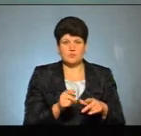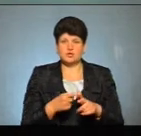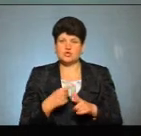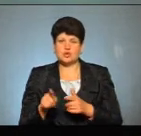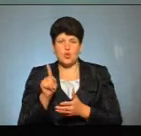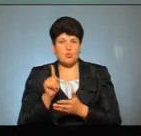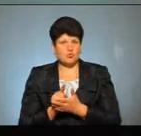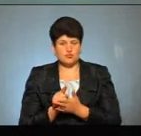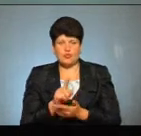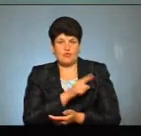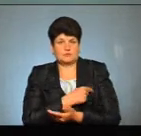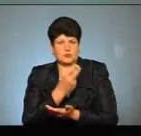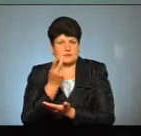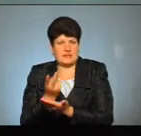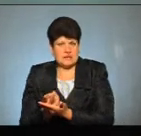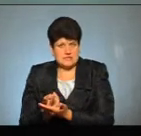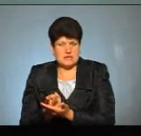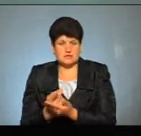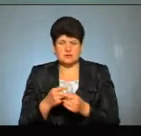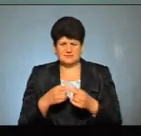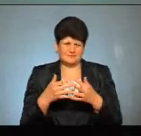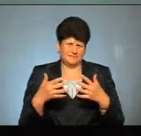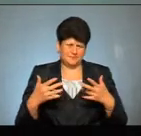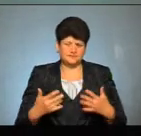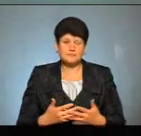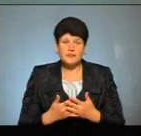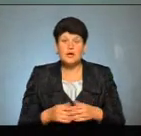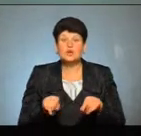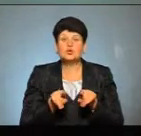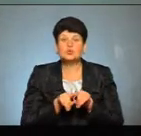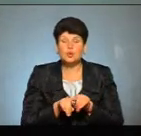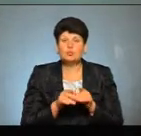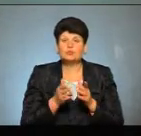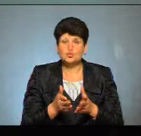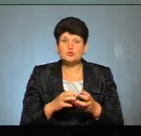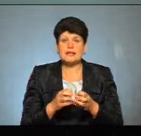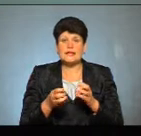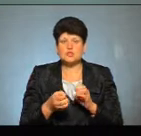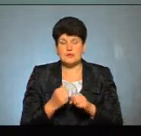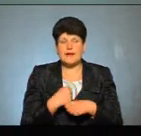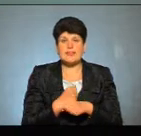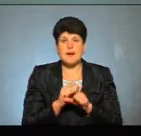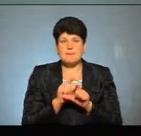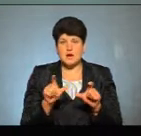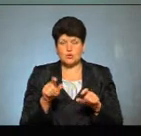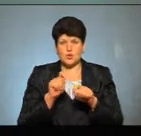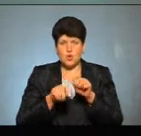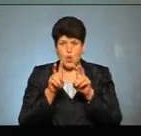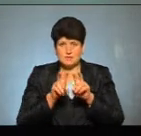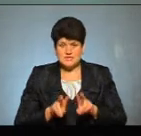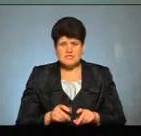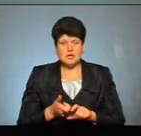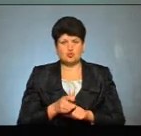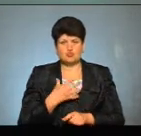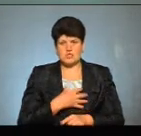обов'язково вимагає госпіталізації і тому подібне. Тому результат лабораторного обстеження дуже